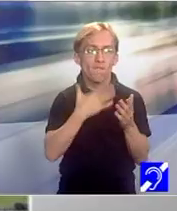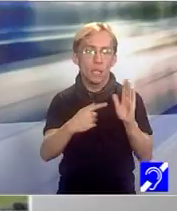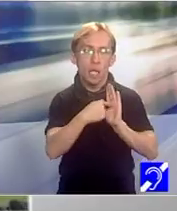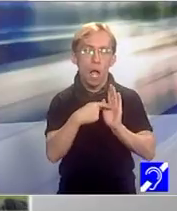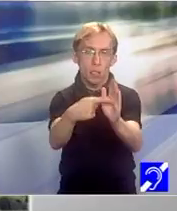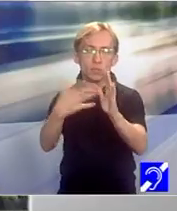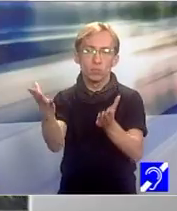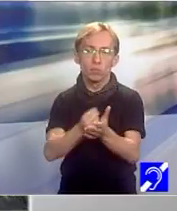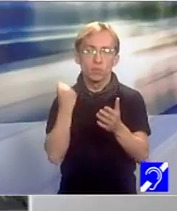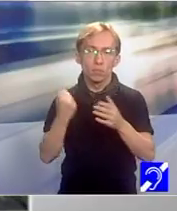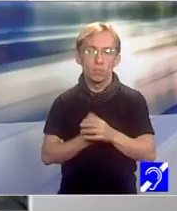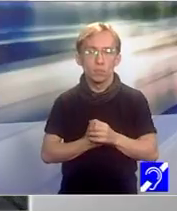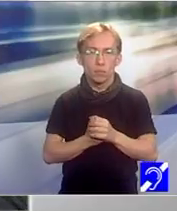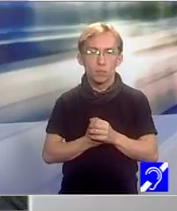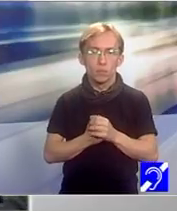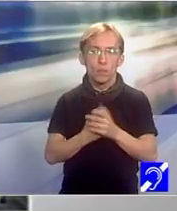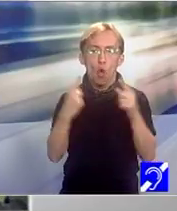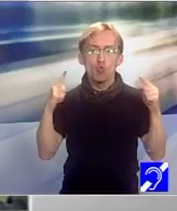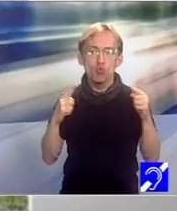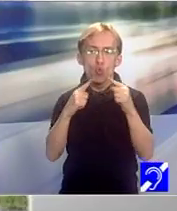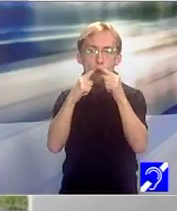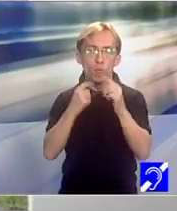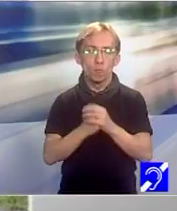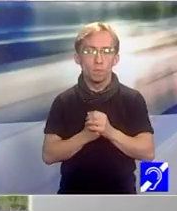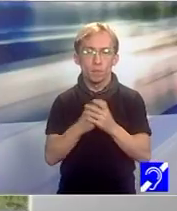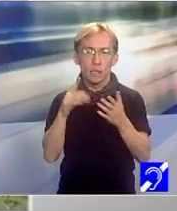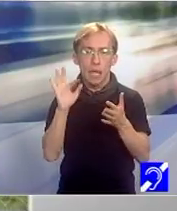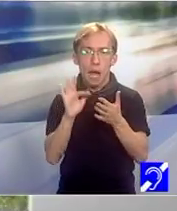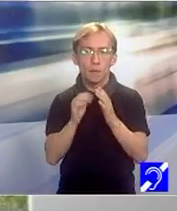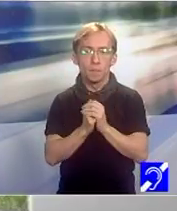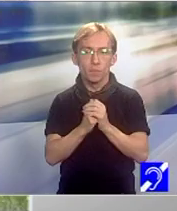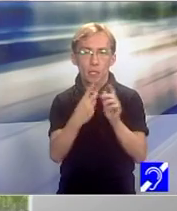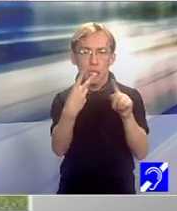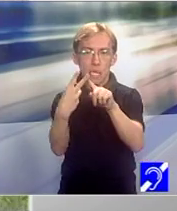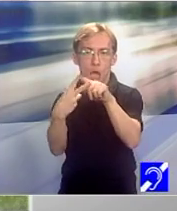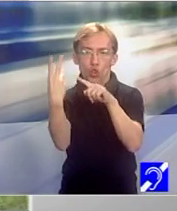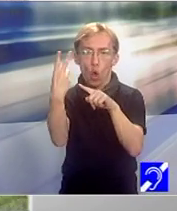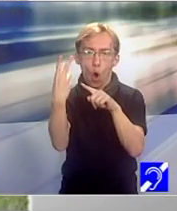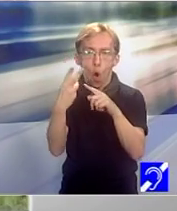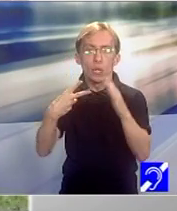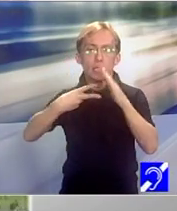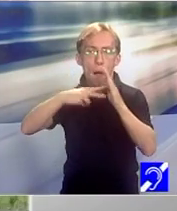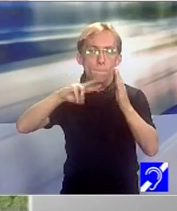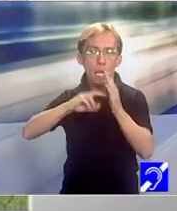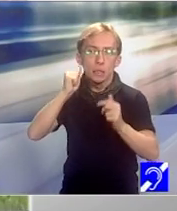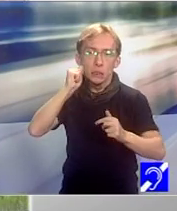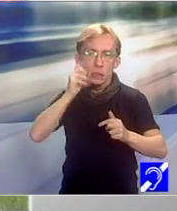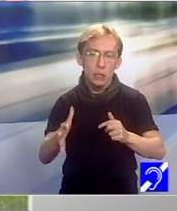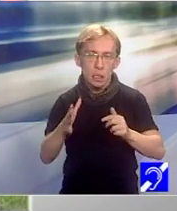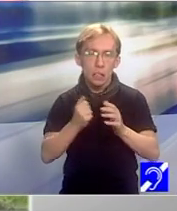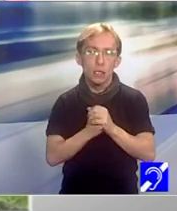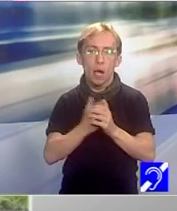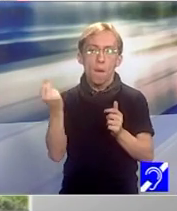putem să ne atingem un scop, dacă ne-l propunem. Cei doi se pregătesc zilnic, cot la cot cu atleți care au participat